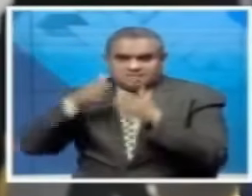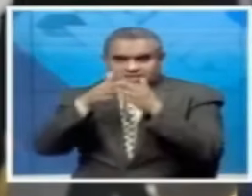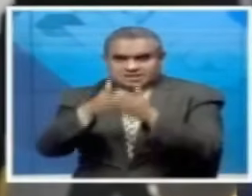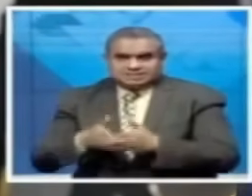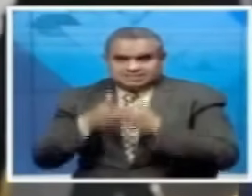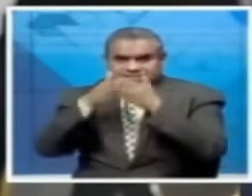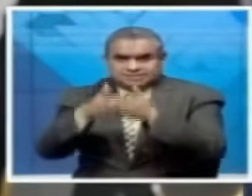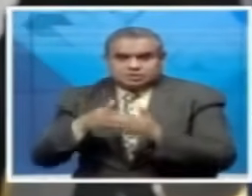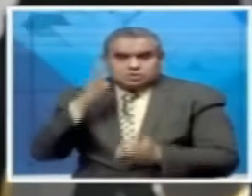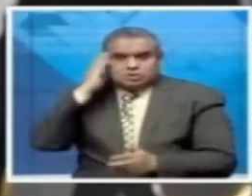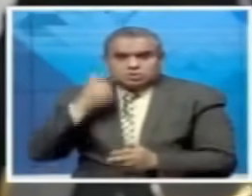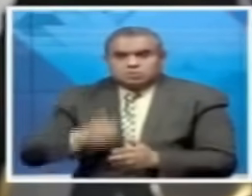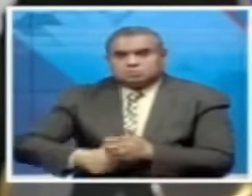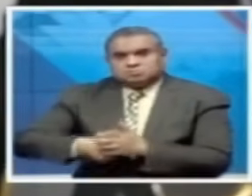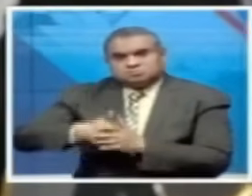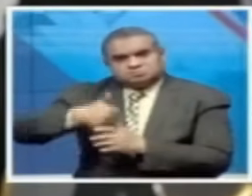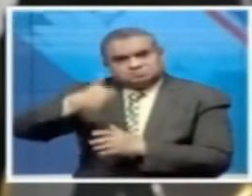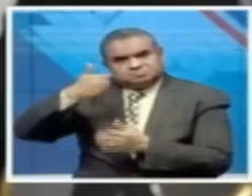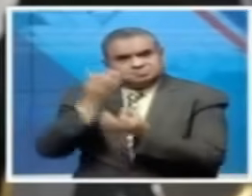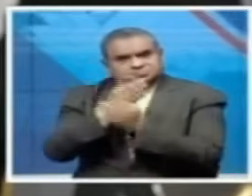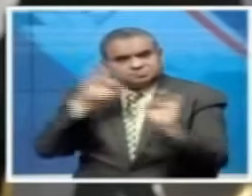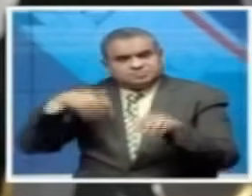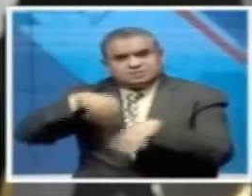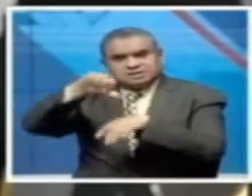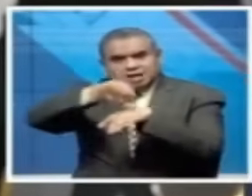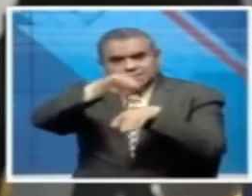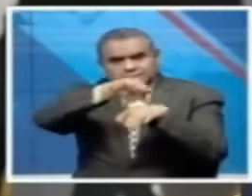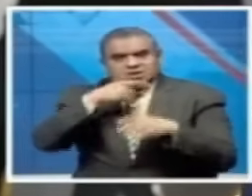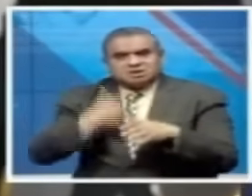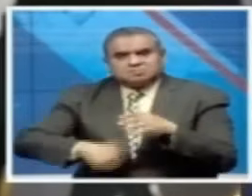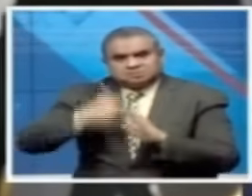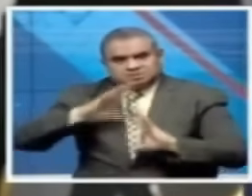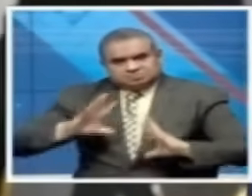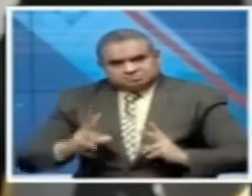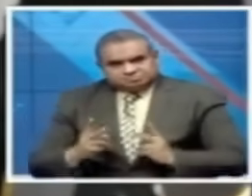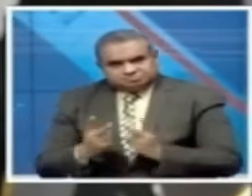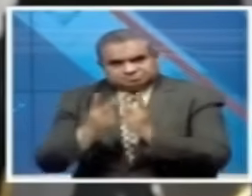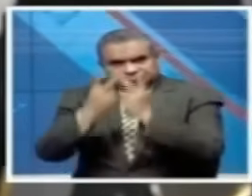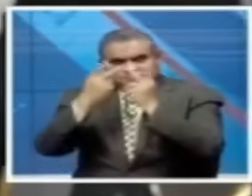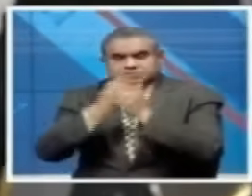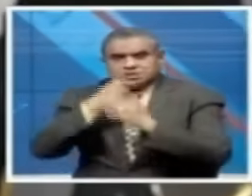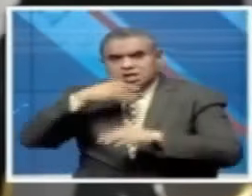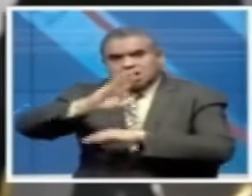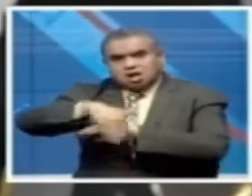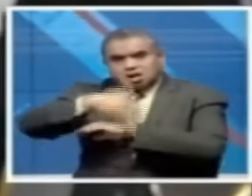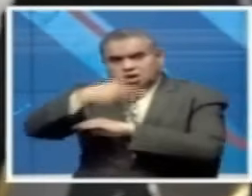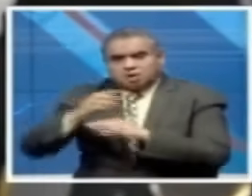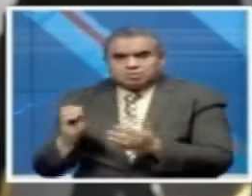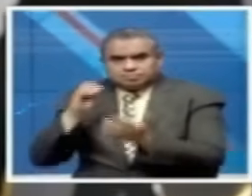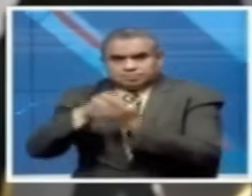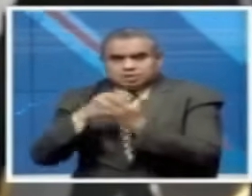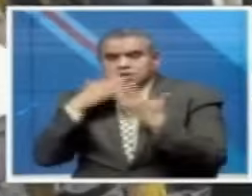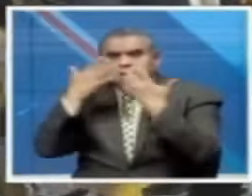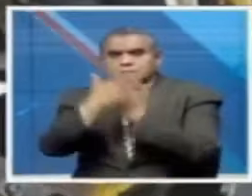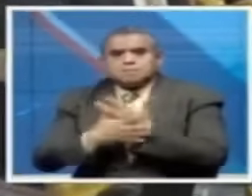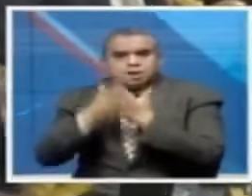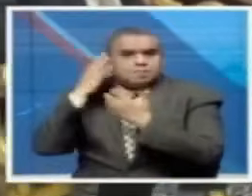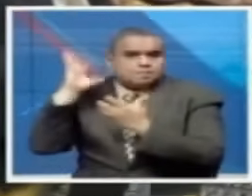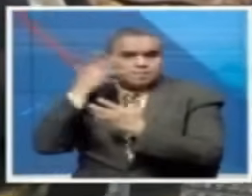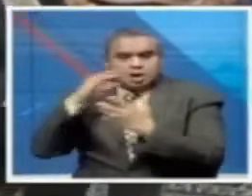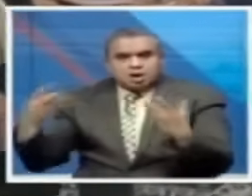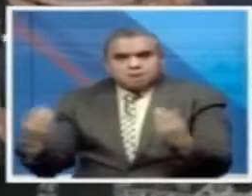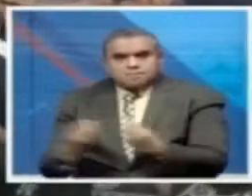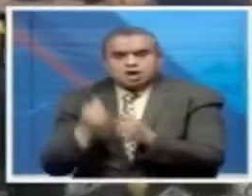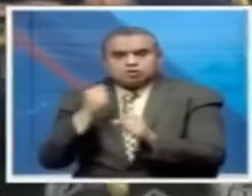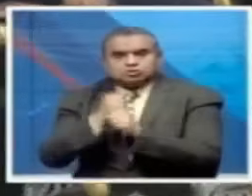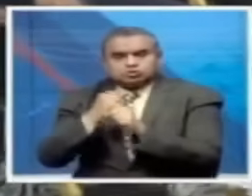في رفع كفاءة أماكن كتيرة جدا، اتحطينا على خريطة المشروعات العملاقة أخيرا،